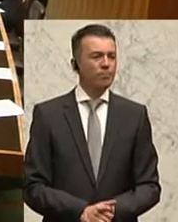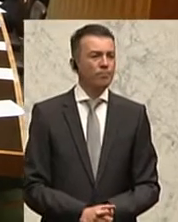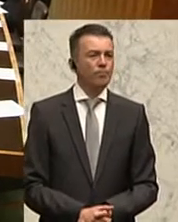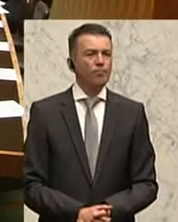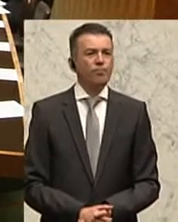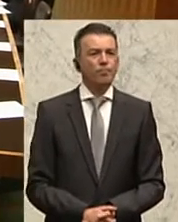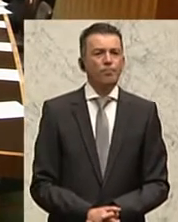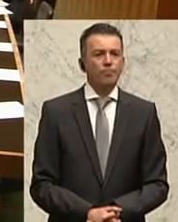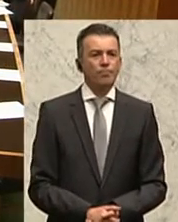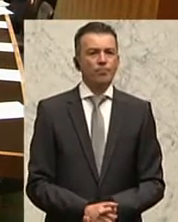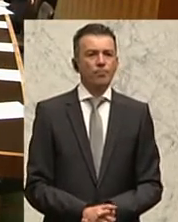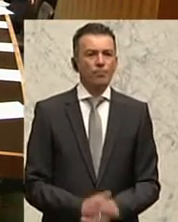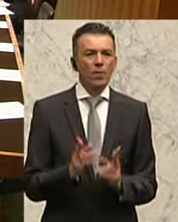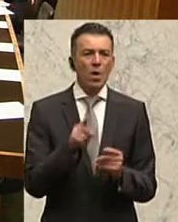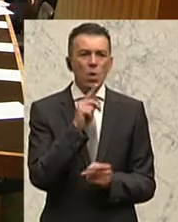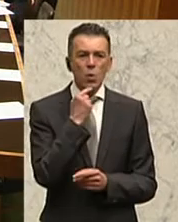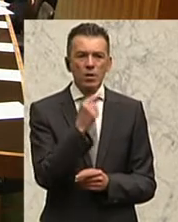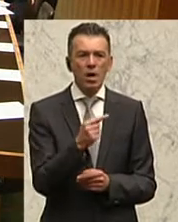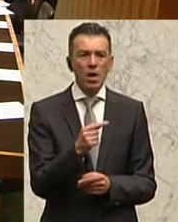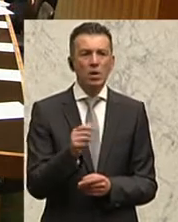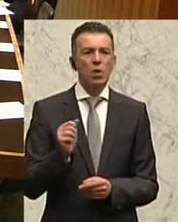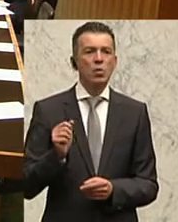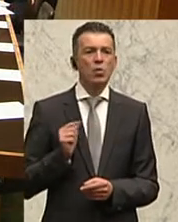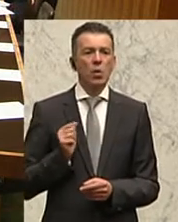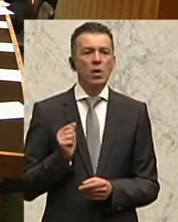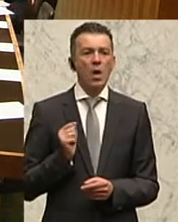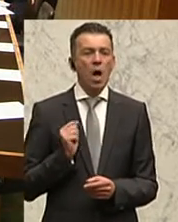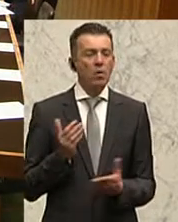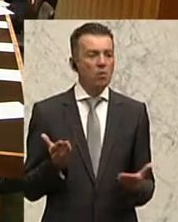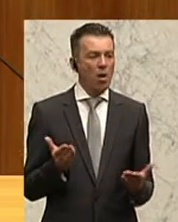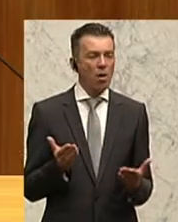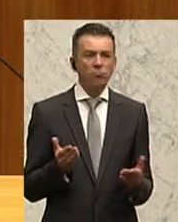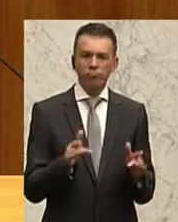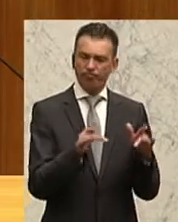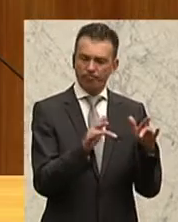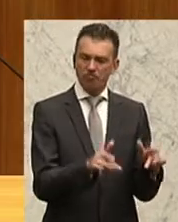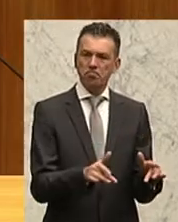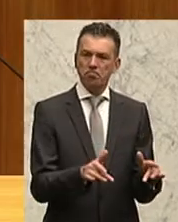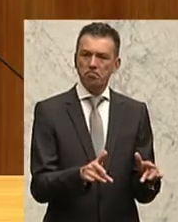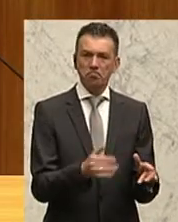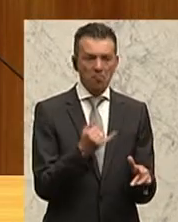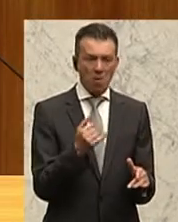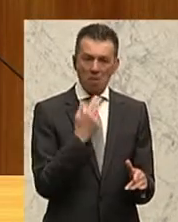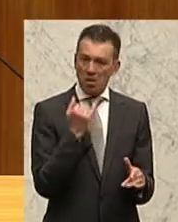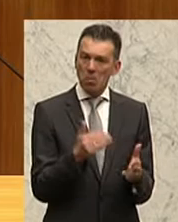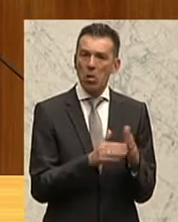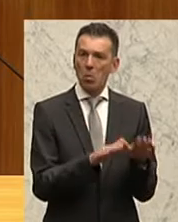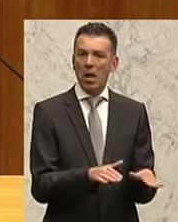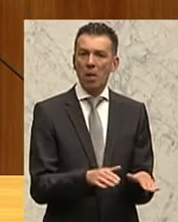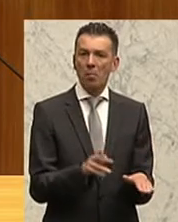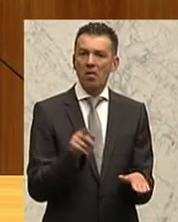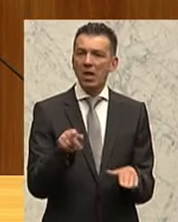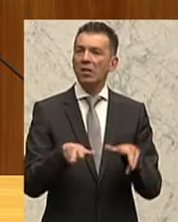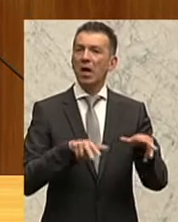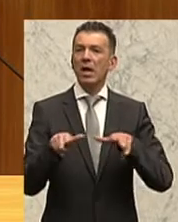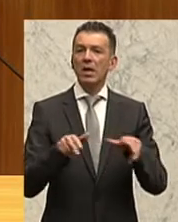Man kann nur eines sagen, die Soldaten sind gestanden und die würden auch nach wie vor stehen, aber diese Regierung ist innenpolitisch aus